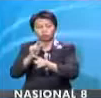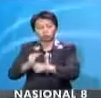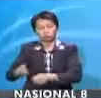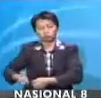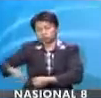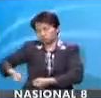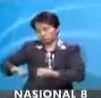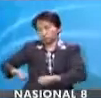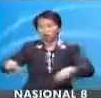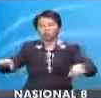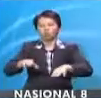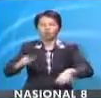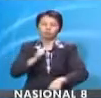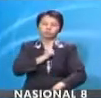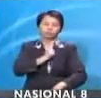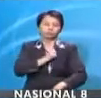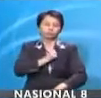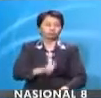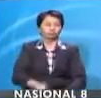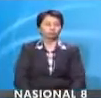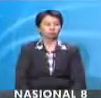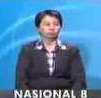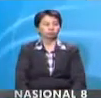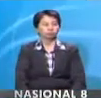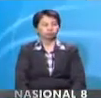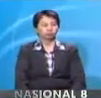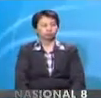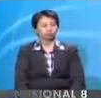pengusung dibuat sendiri.